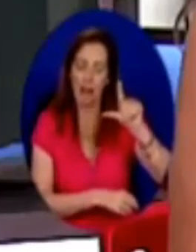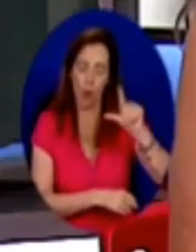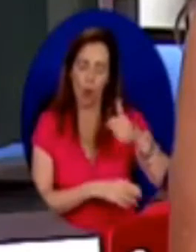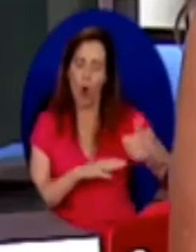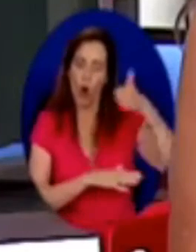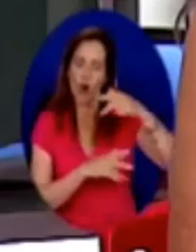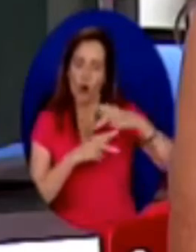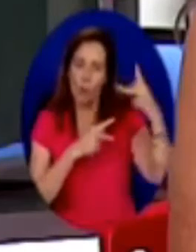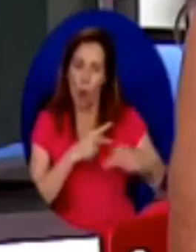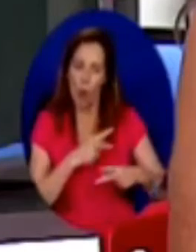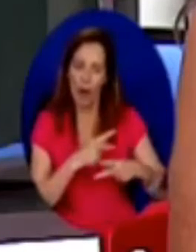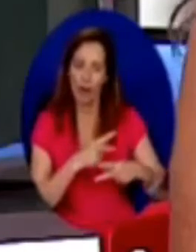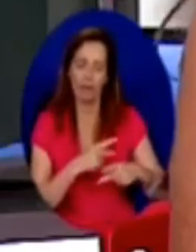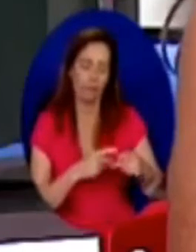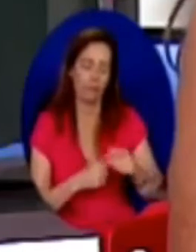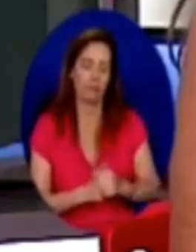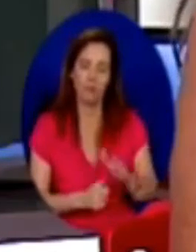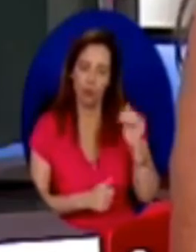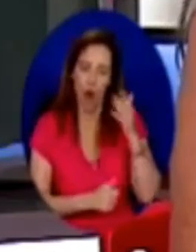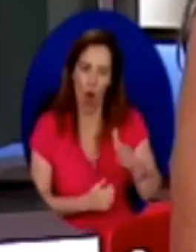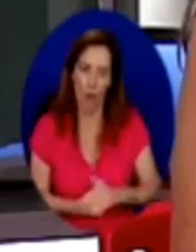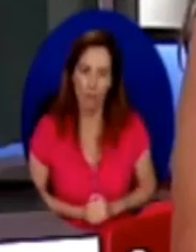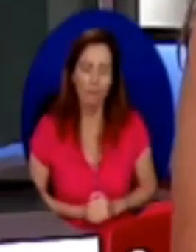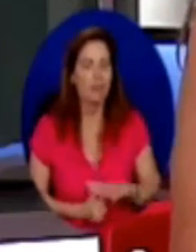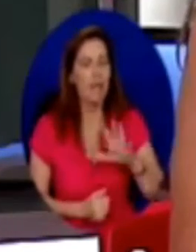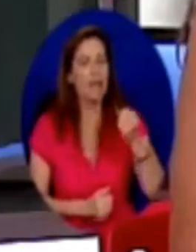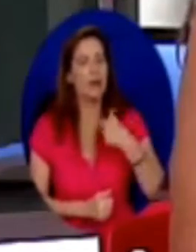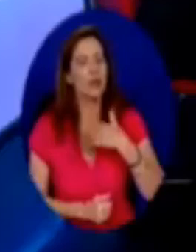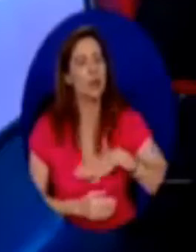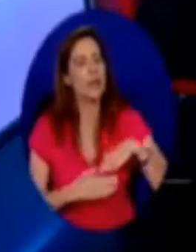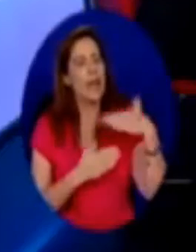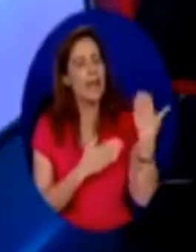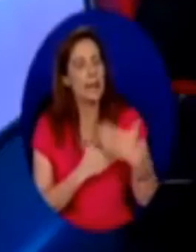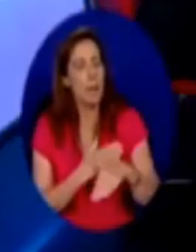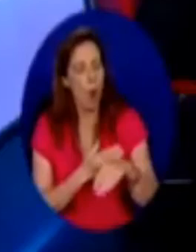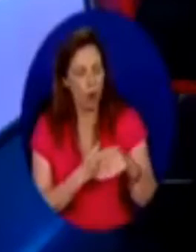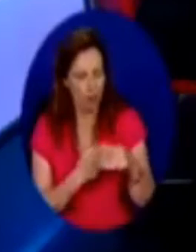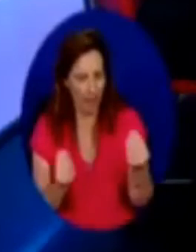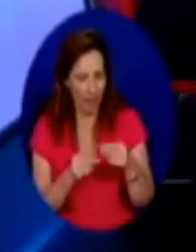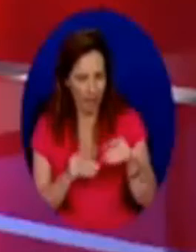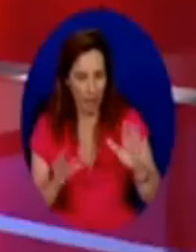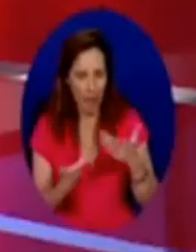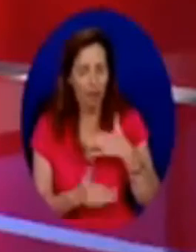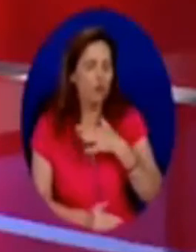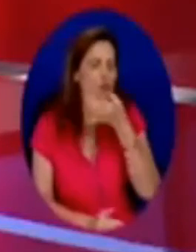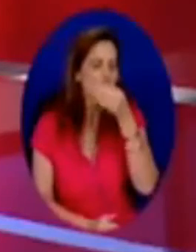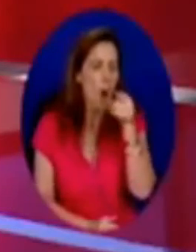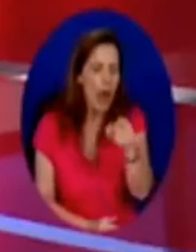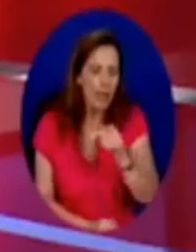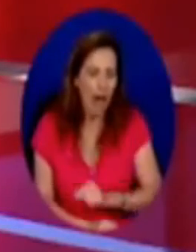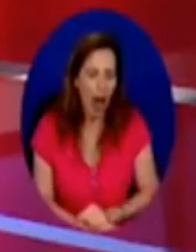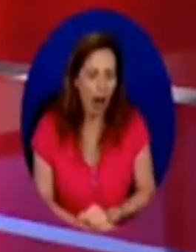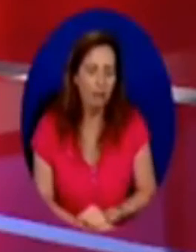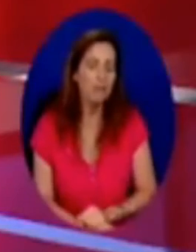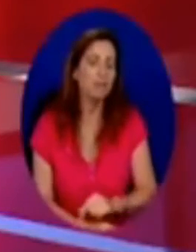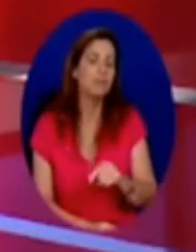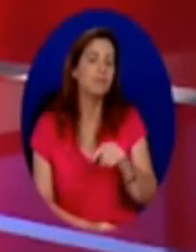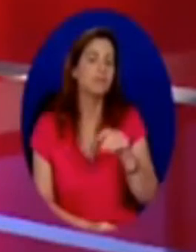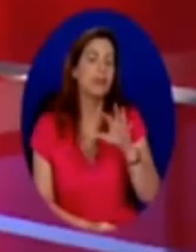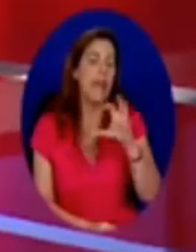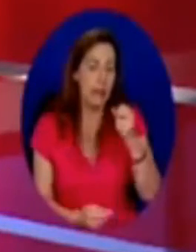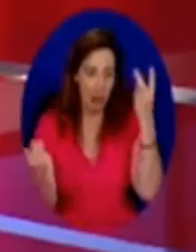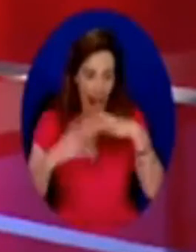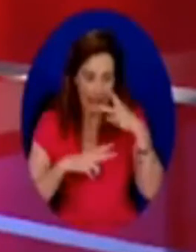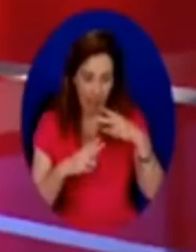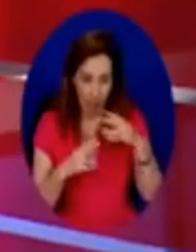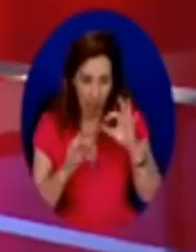פרויקט בקרת נשק במכון שלום שלום הייתי רוצה לגמור את האייטם הזה מהר הייתי שואל אותך האם ההסכם